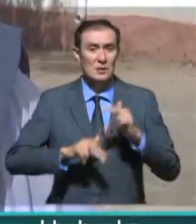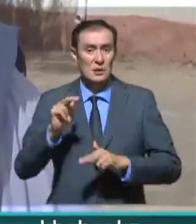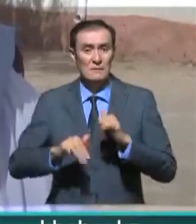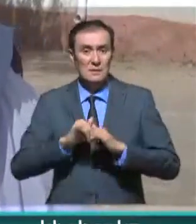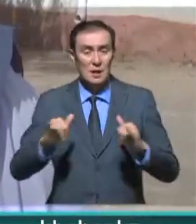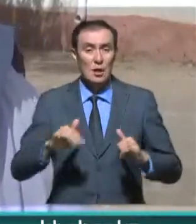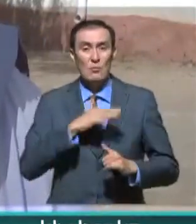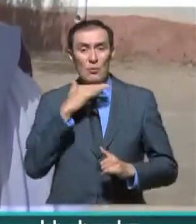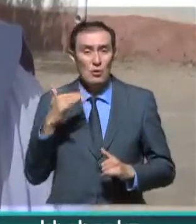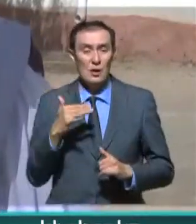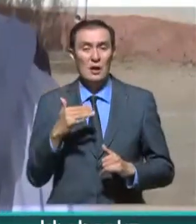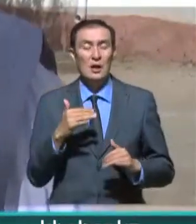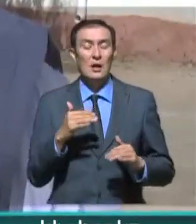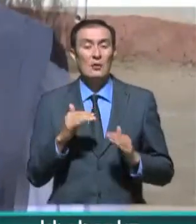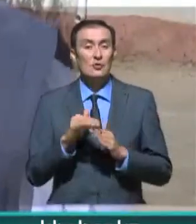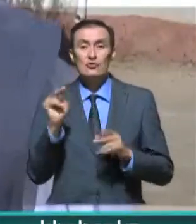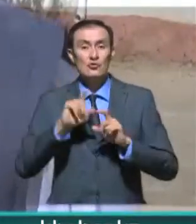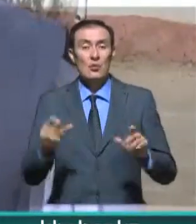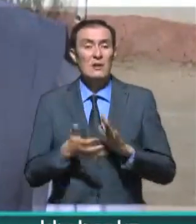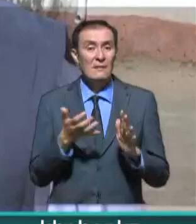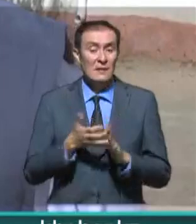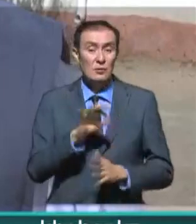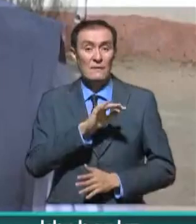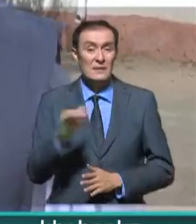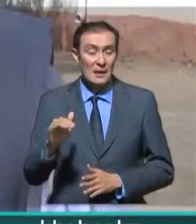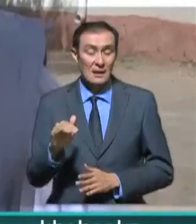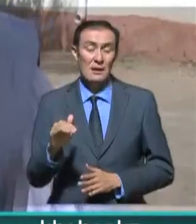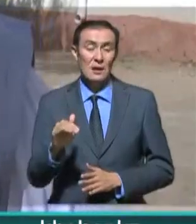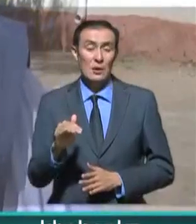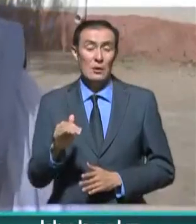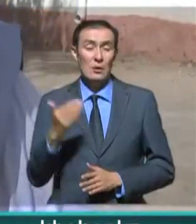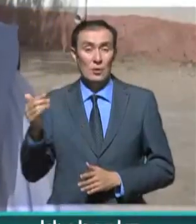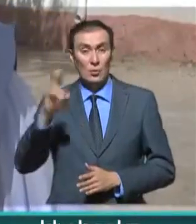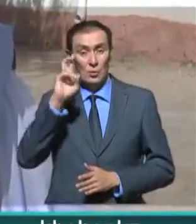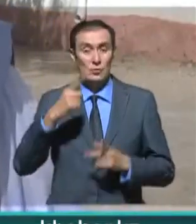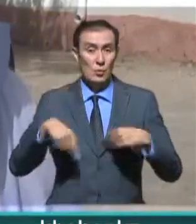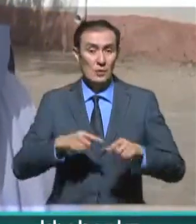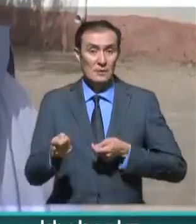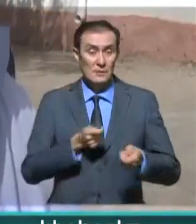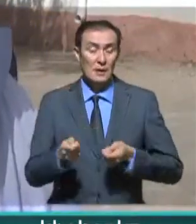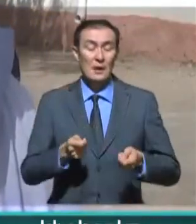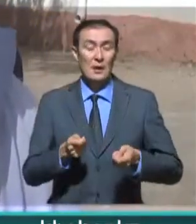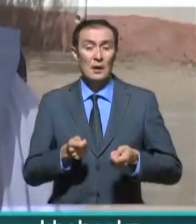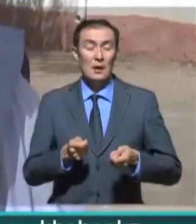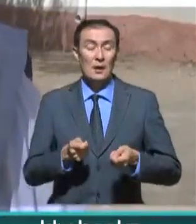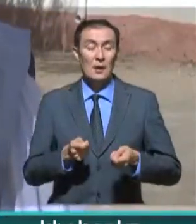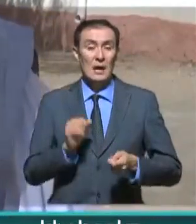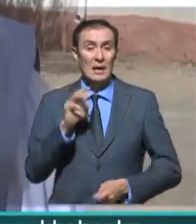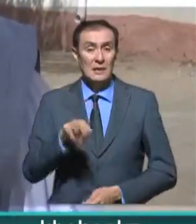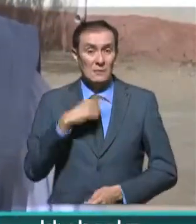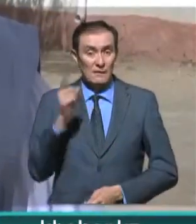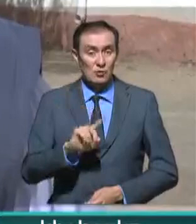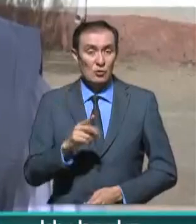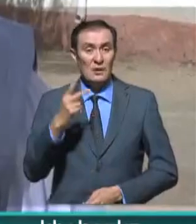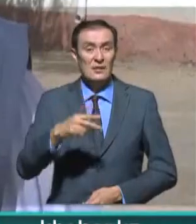много мжк школ не хватает официальная позиция упал на газ как бы местного исполнительного органа в лице акимата что